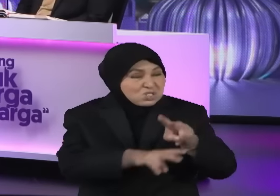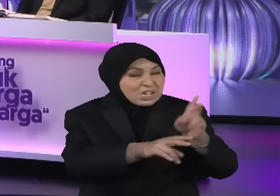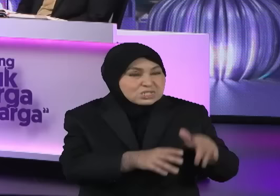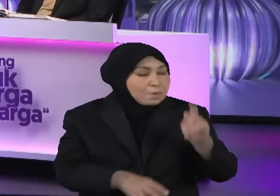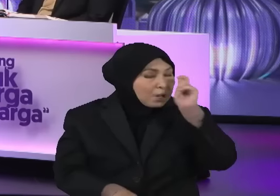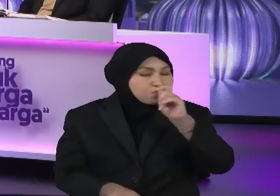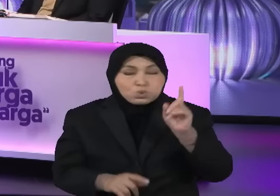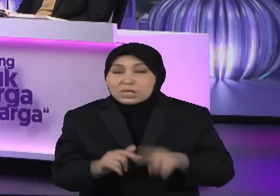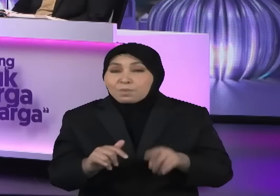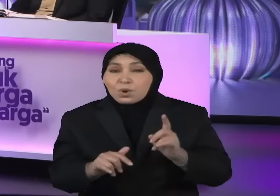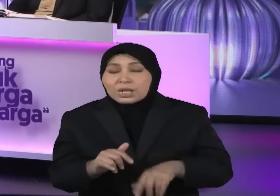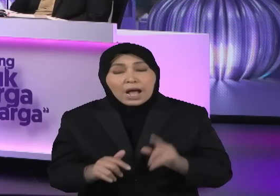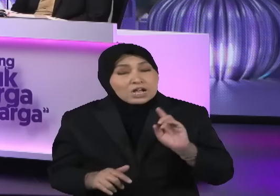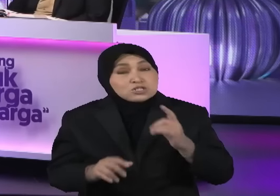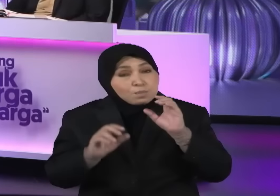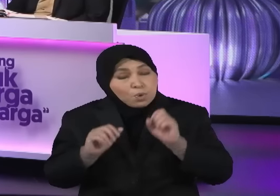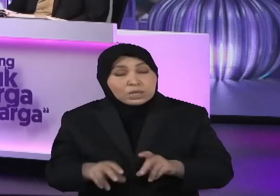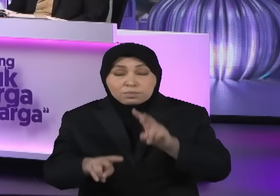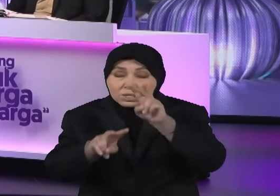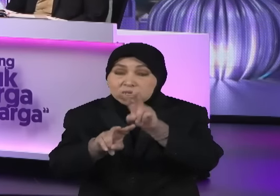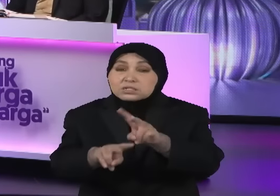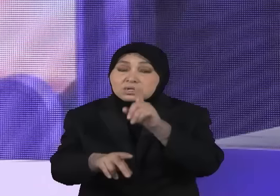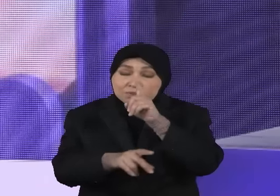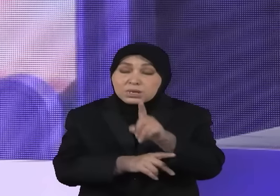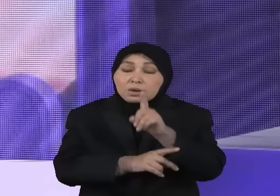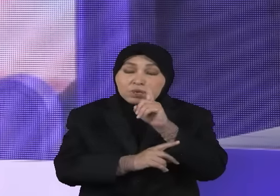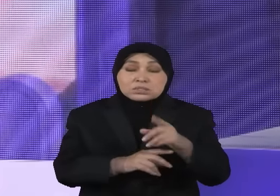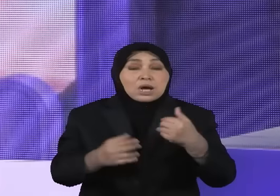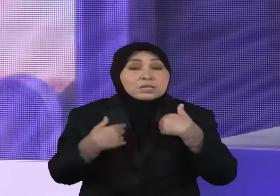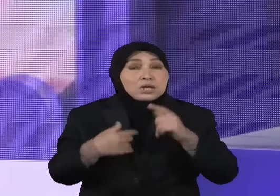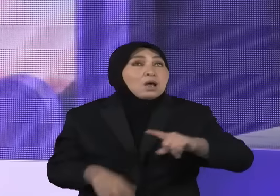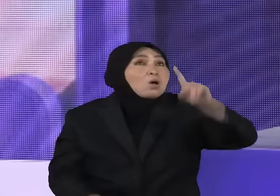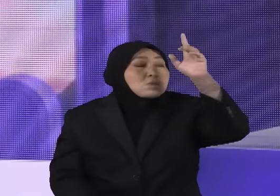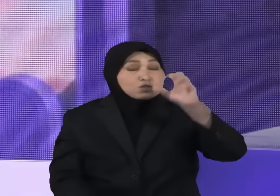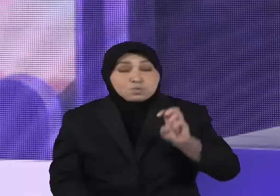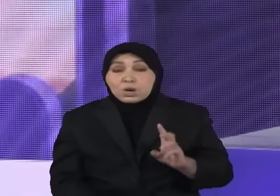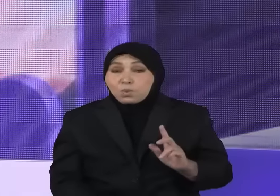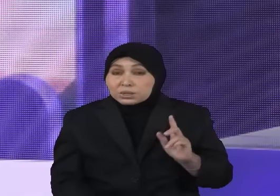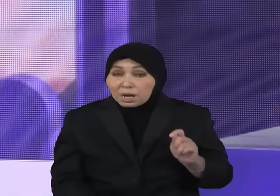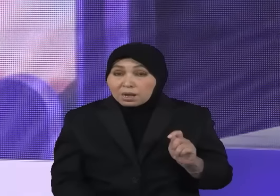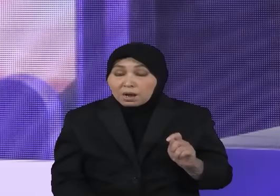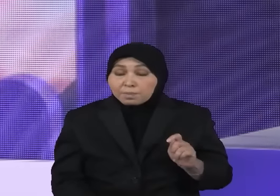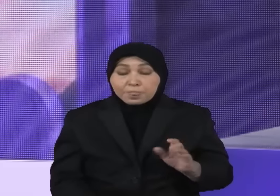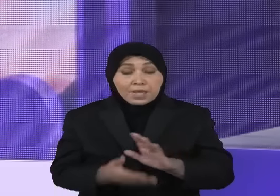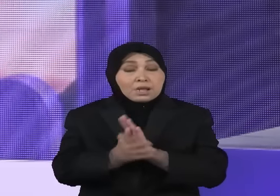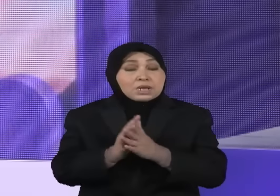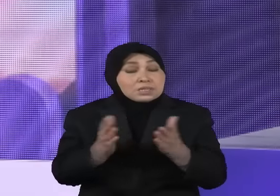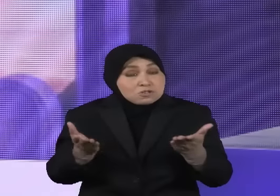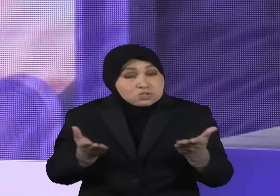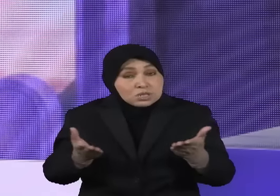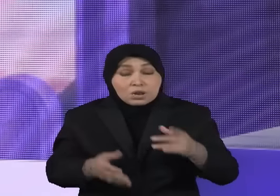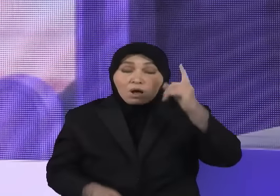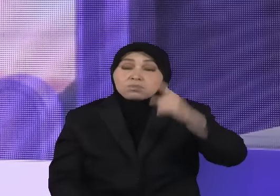tak boleh dah. Yang hanya boleh menyaksikan sebenar-benarnya adalah Allah Subhanahu Wa Taala. Jadi di sinilah